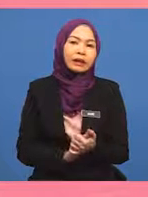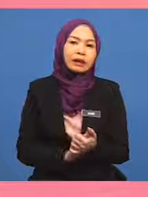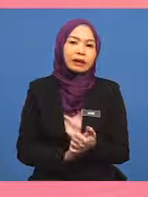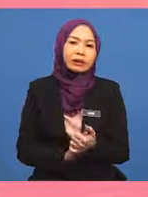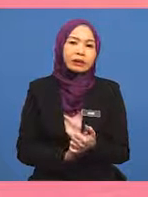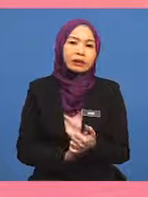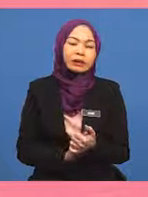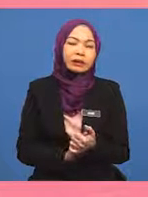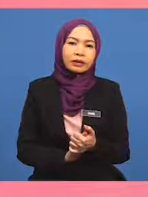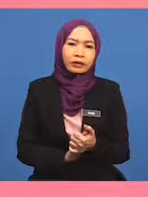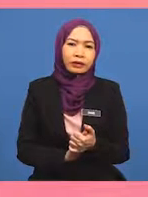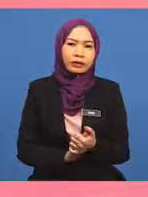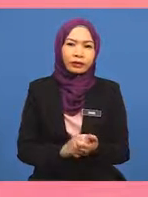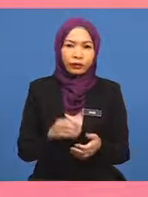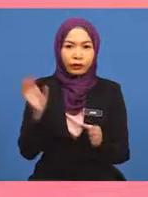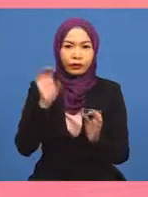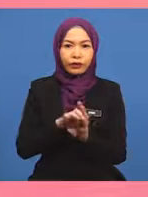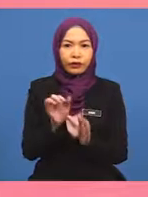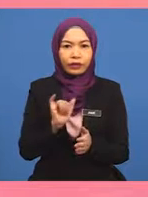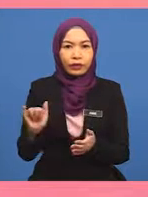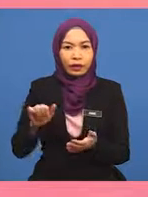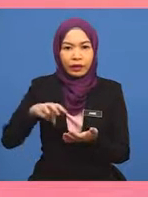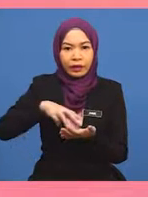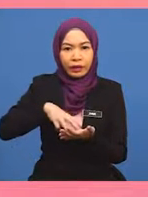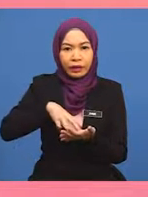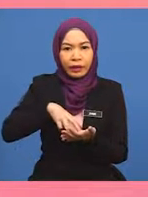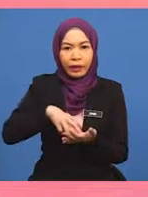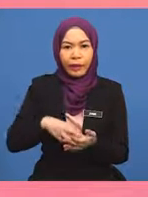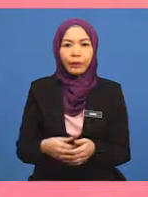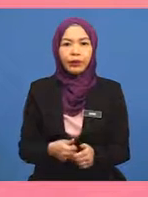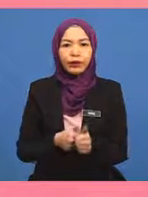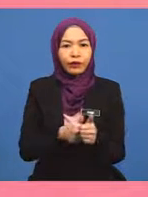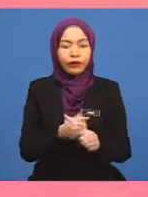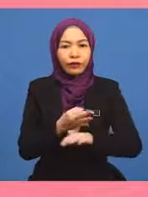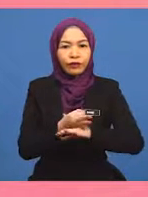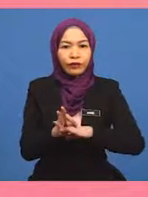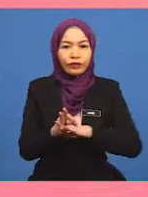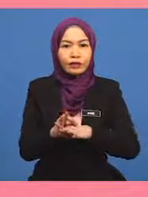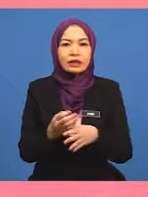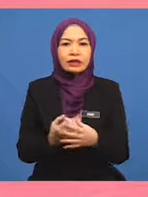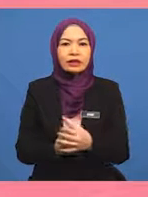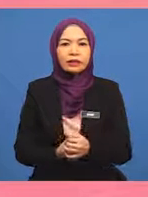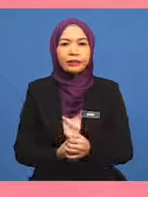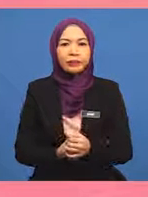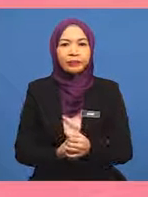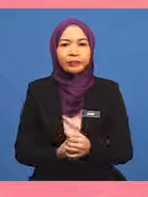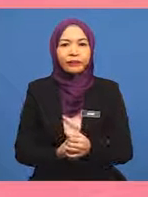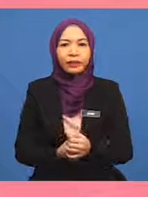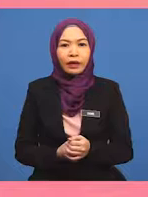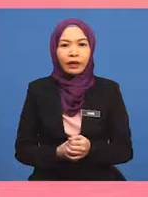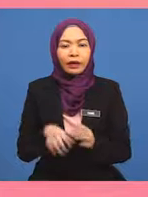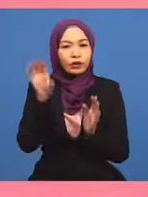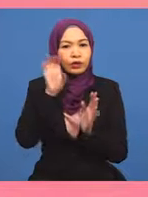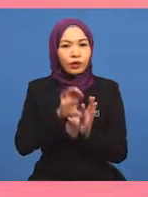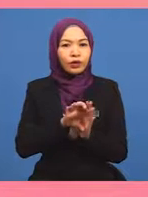direka bentuk mengikut fungsi tangan. Begitu juga contoh